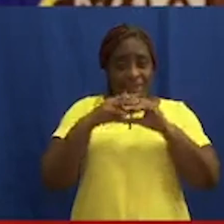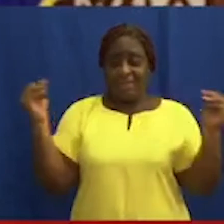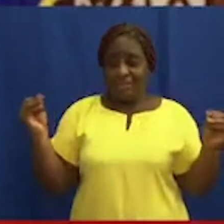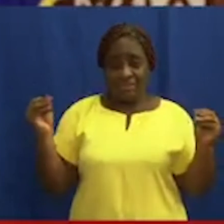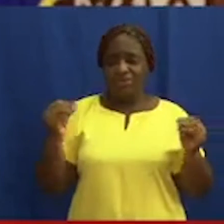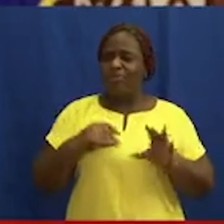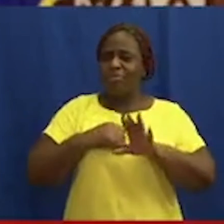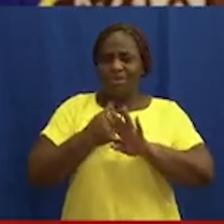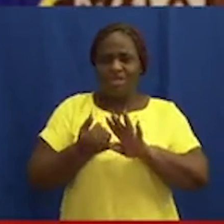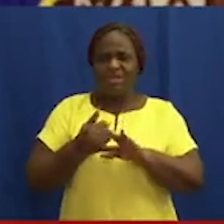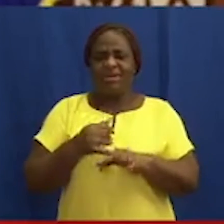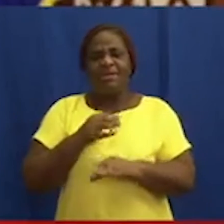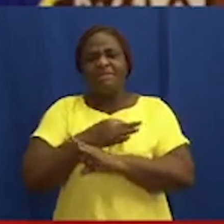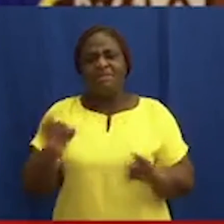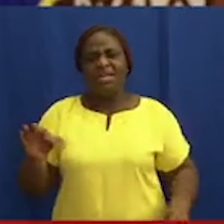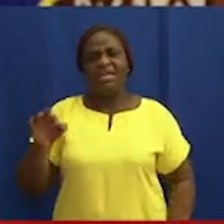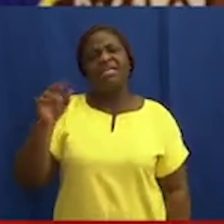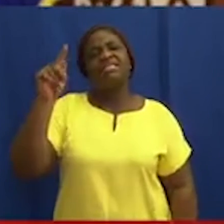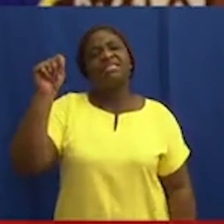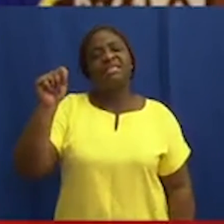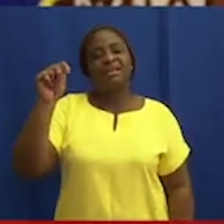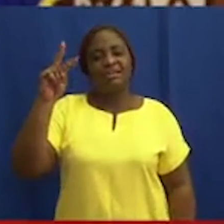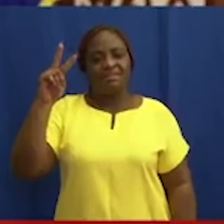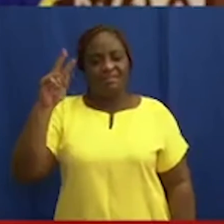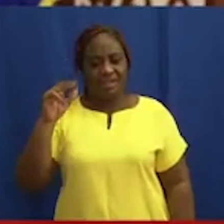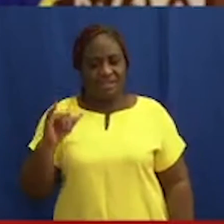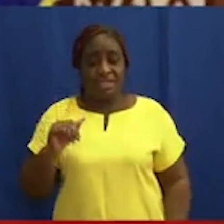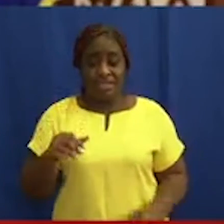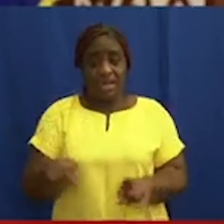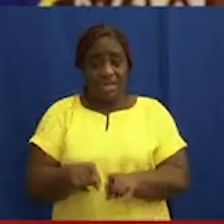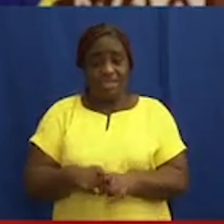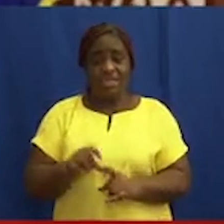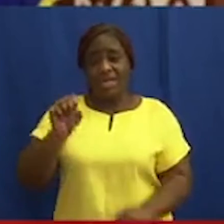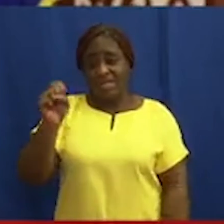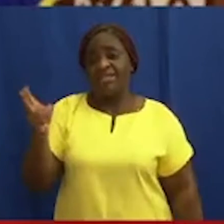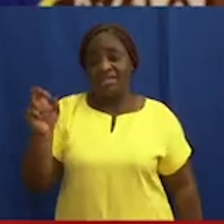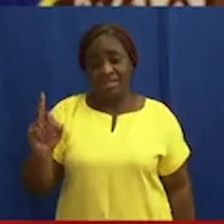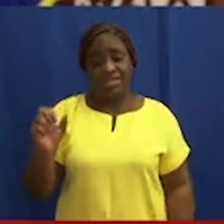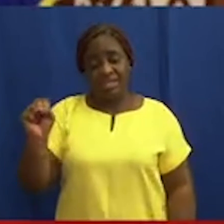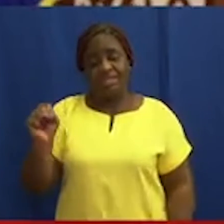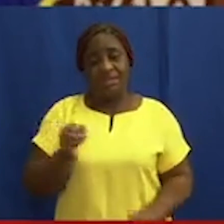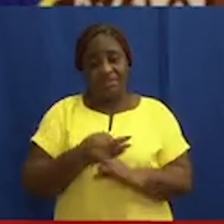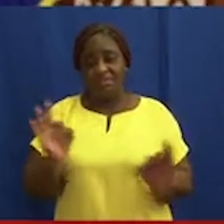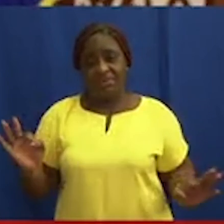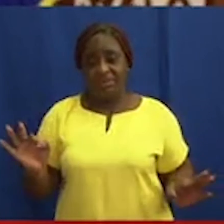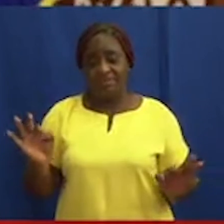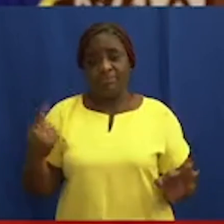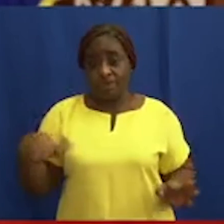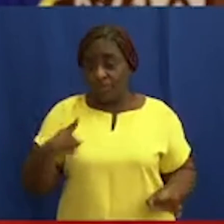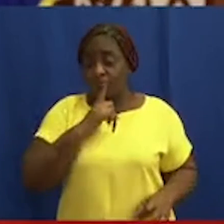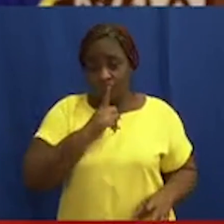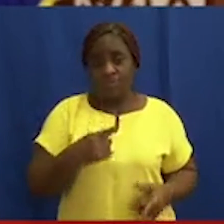amanna da cewa ayyukan da muka sa a gaba duk da tsanani da yake da shi za